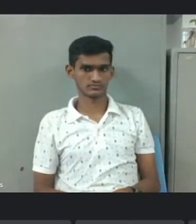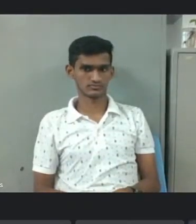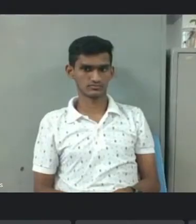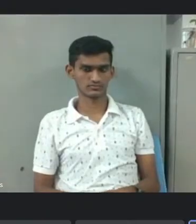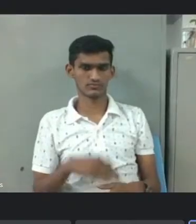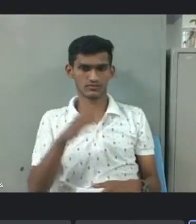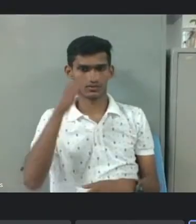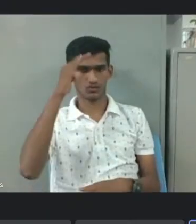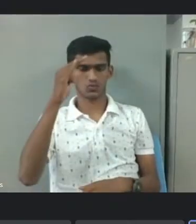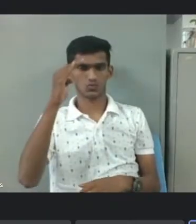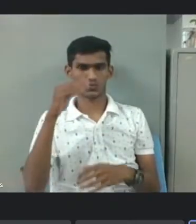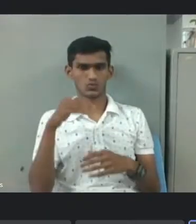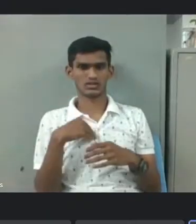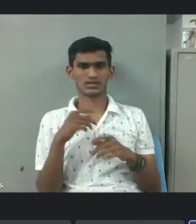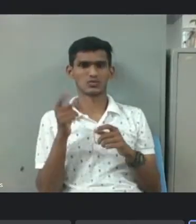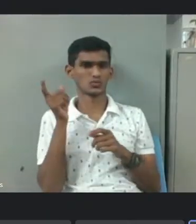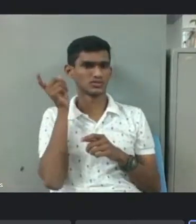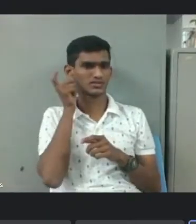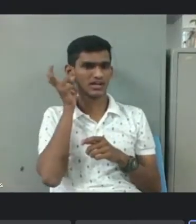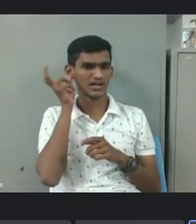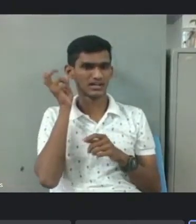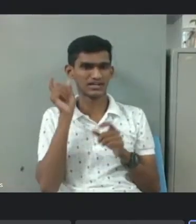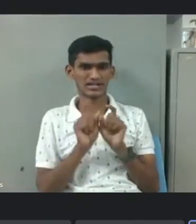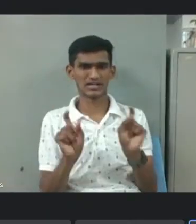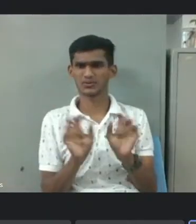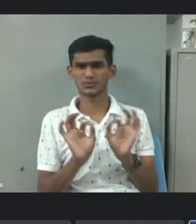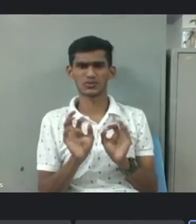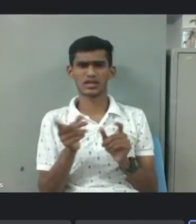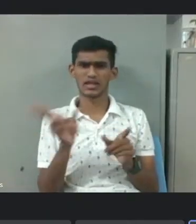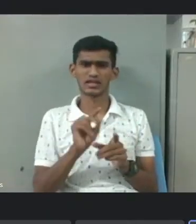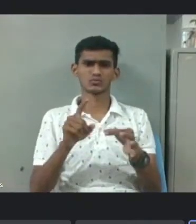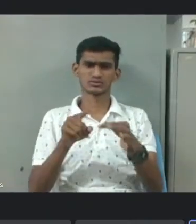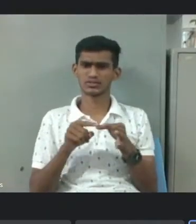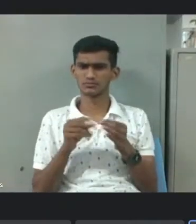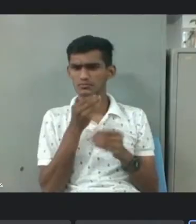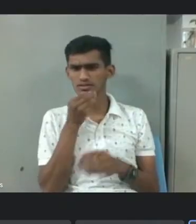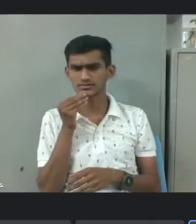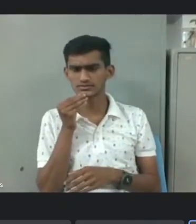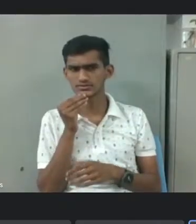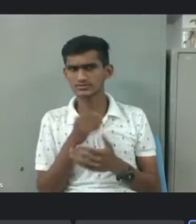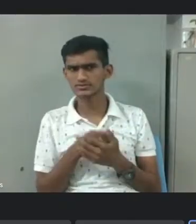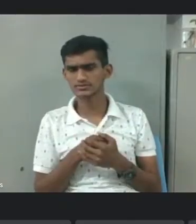ഹലോ, ഞങ്ങക്ക് ക്ലിയർ ആകുന്നില്ല. ഒന്നുകൂടി ഒന്ന് ചോദിക്കാമോ ക്വസ്റ്റ്യൻ?